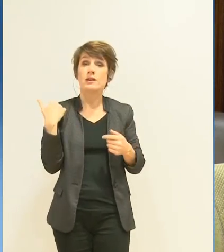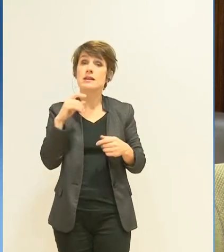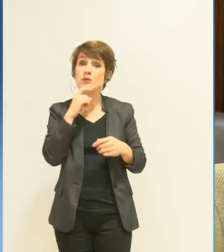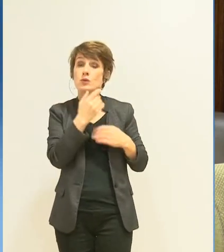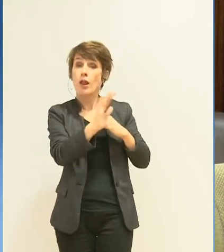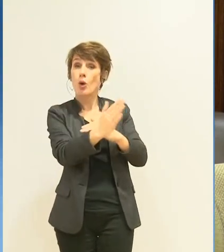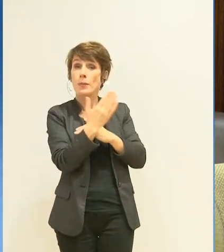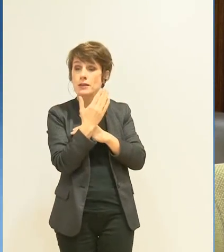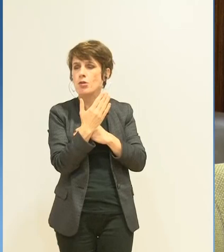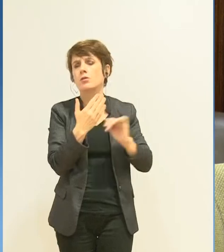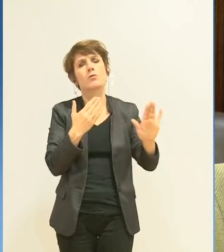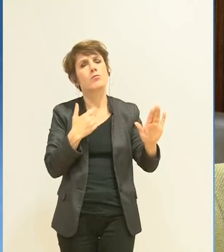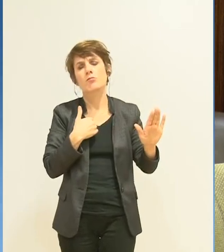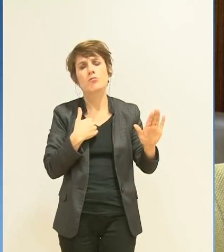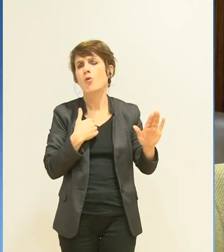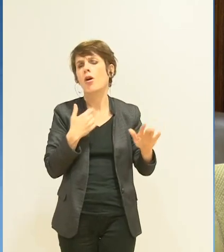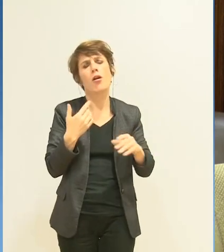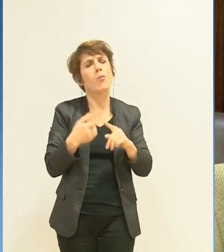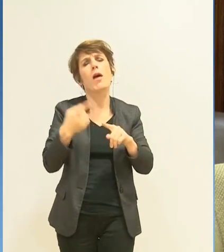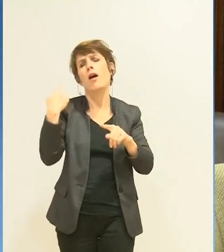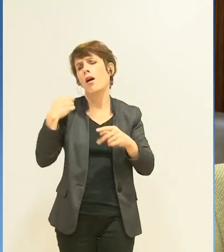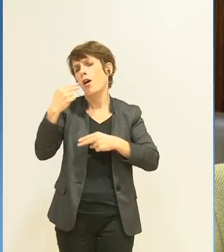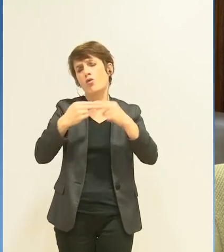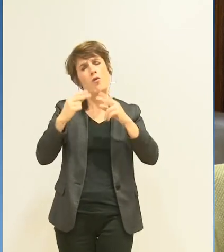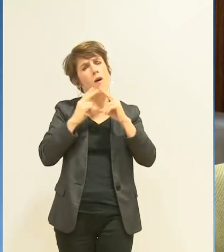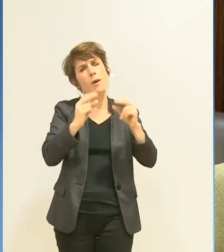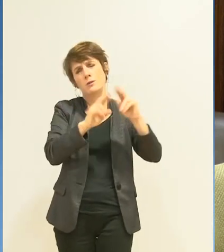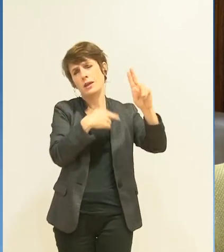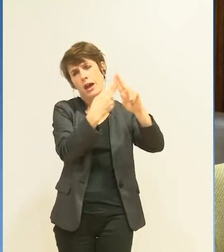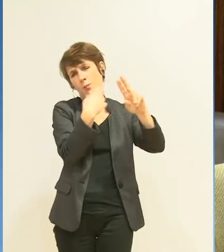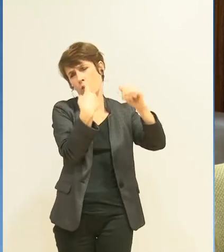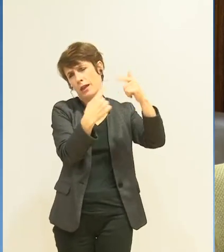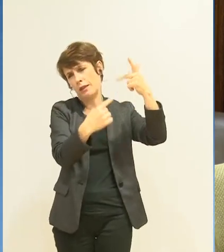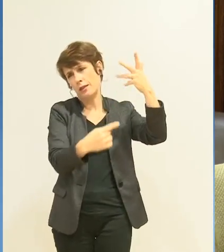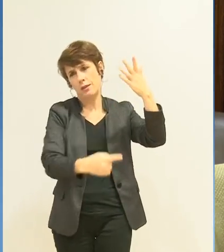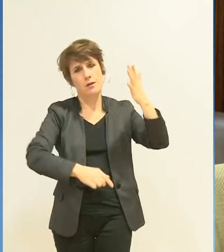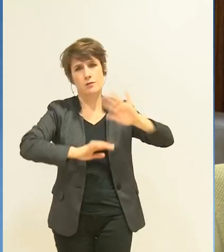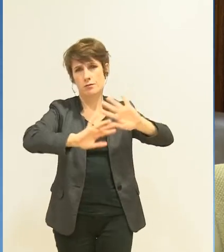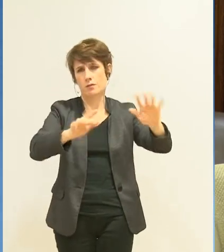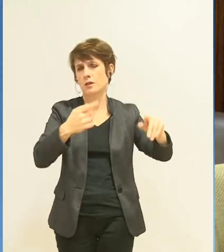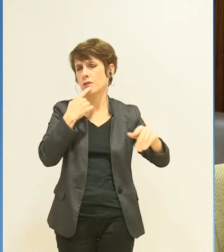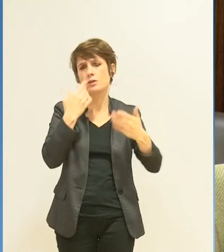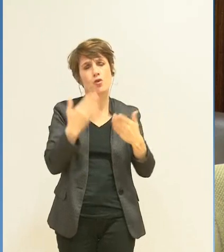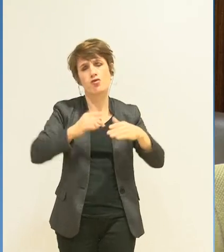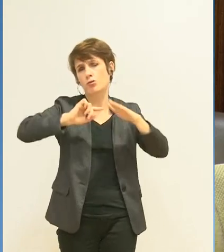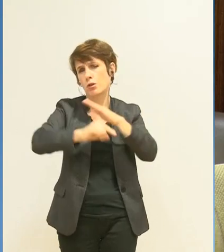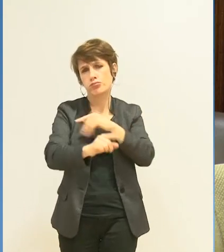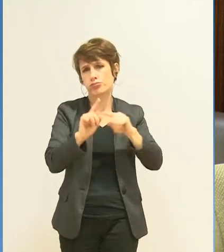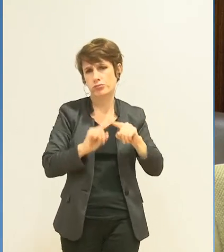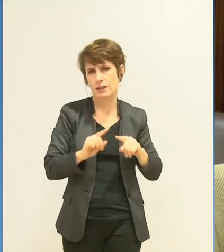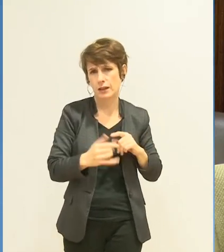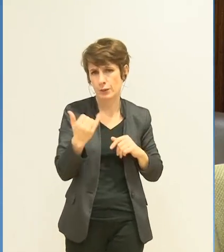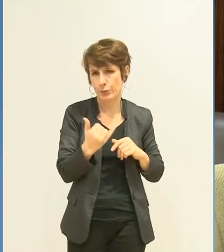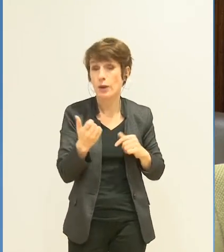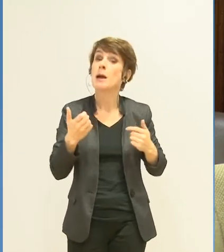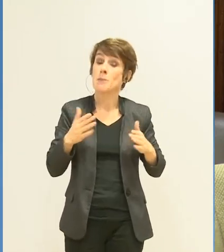reviendrai pas su encore une fois sur les grands équilibres nous l'avons fait largement au cours du débat d'orientation budgétaire cette situation